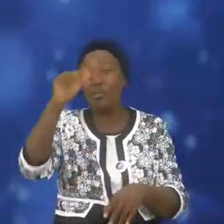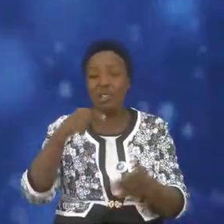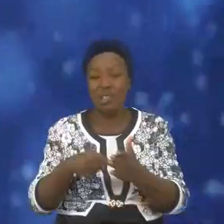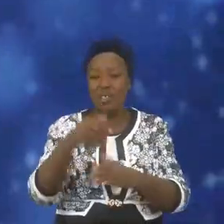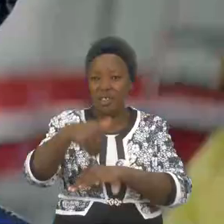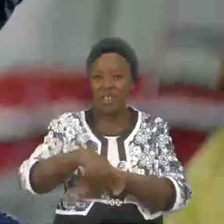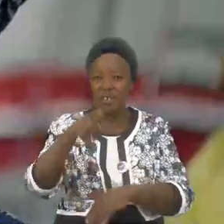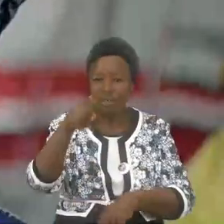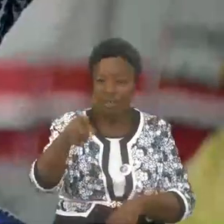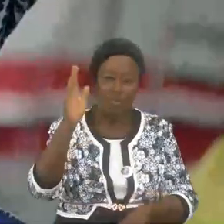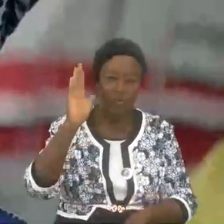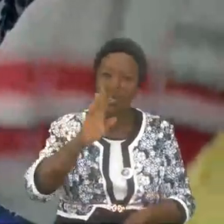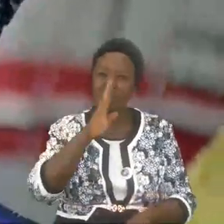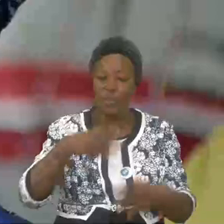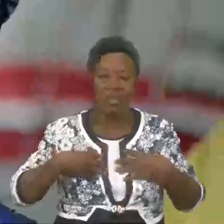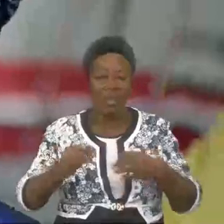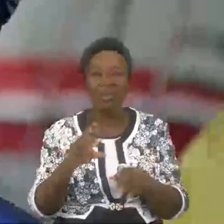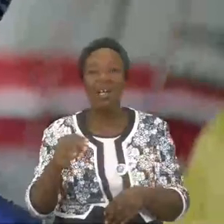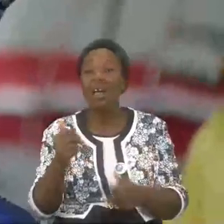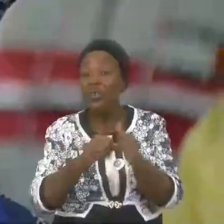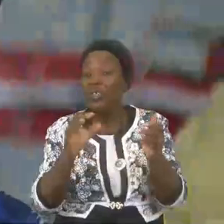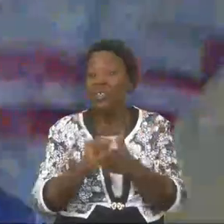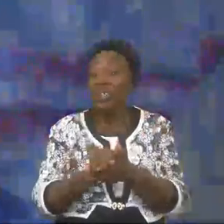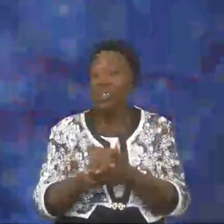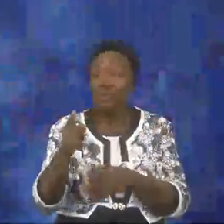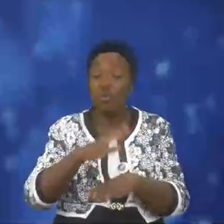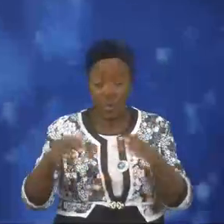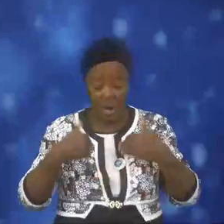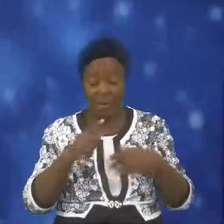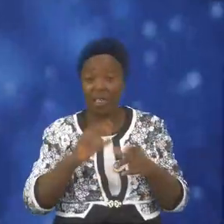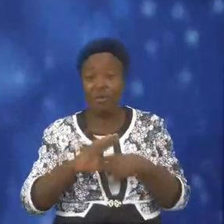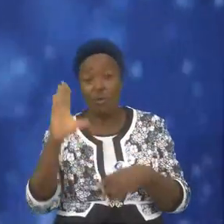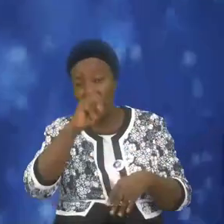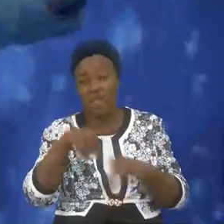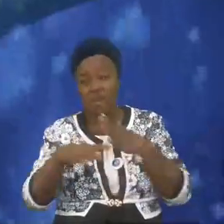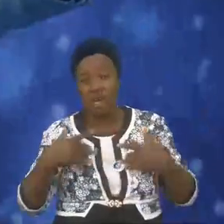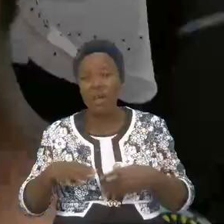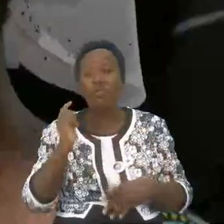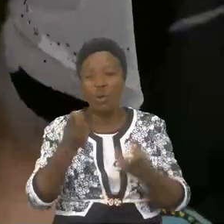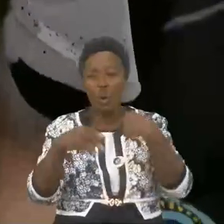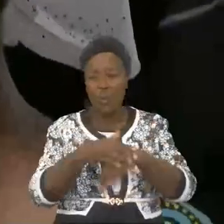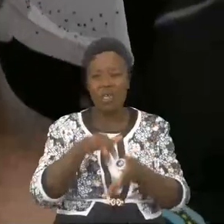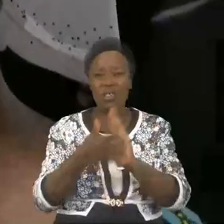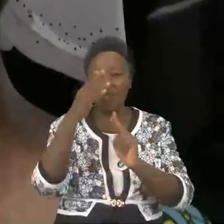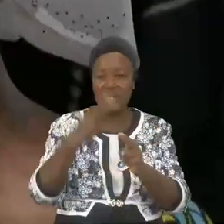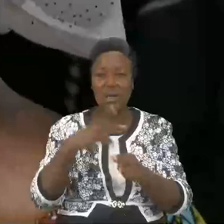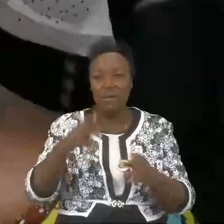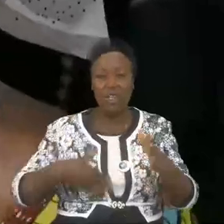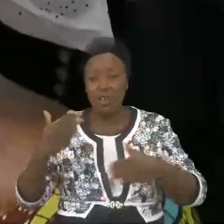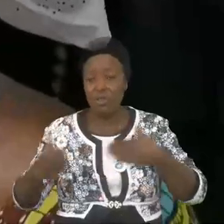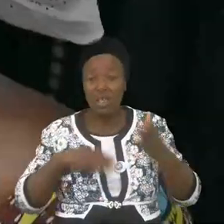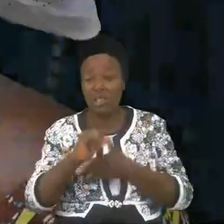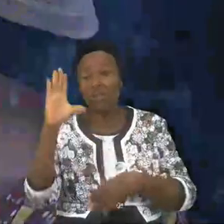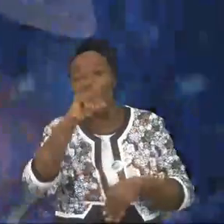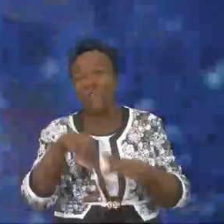guéri. Tout ce qui manque dans ta vie, tout va revenir. La joie qui manque dans ta vie,